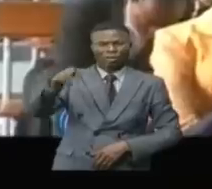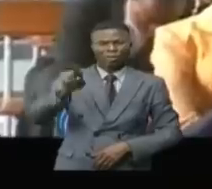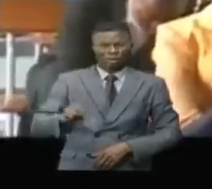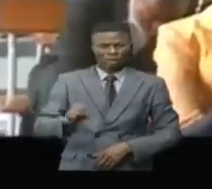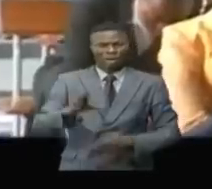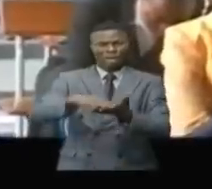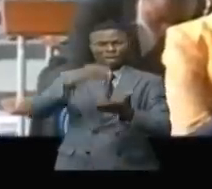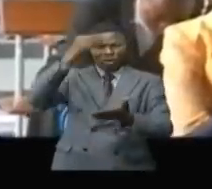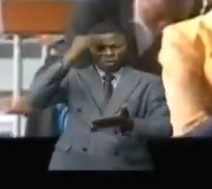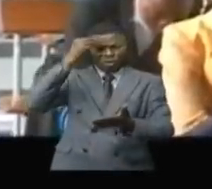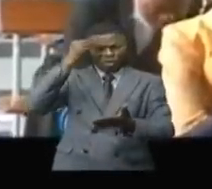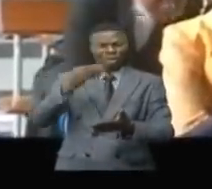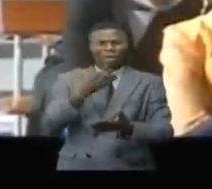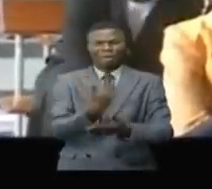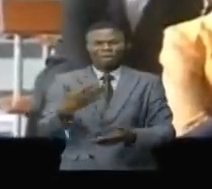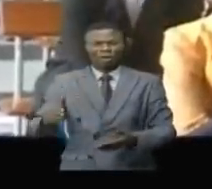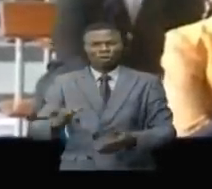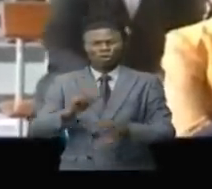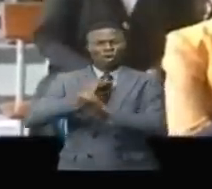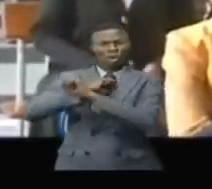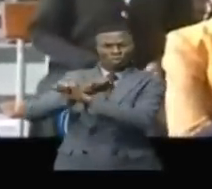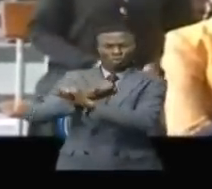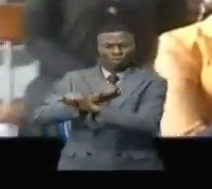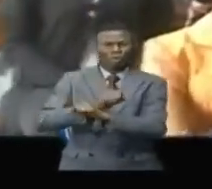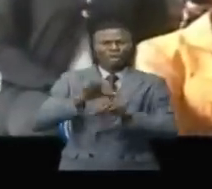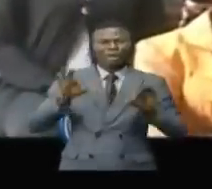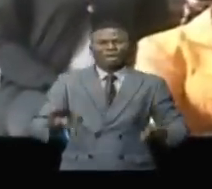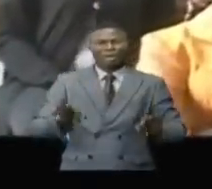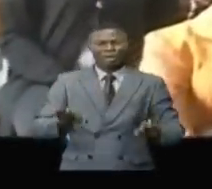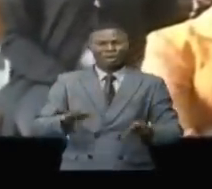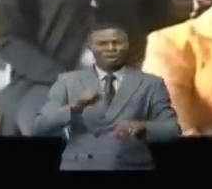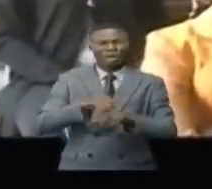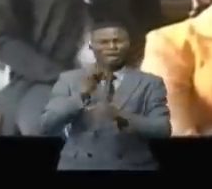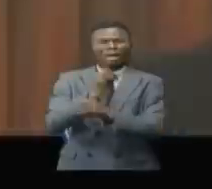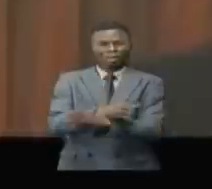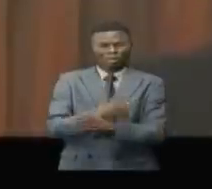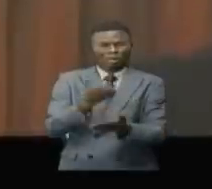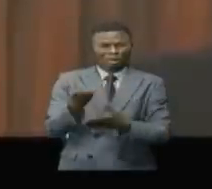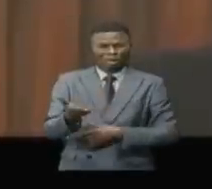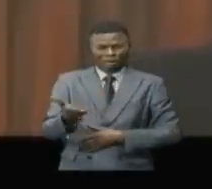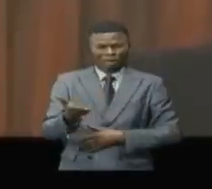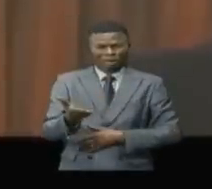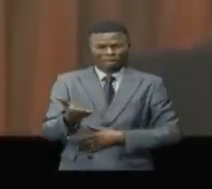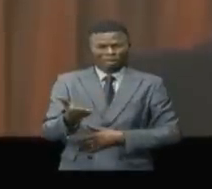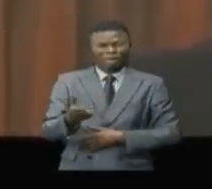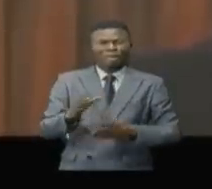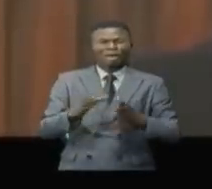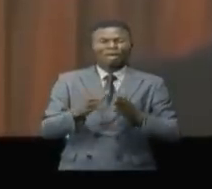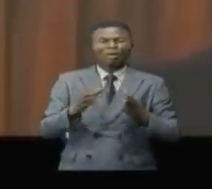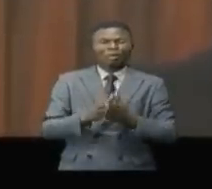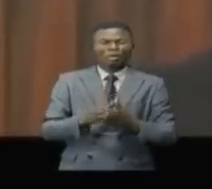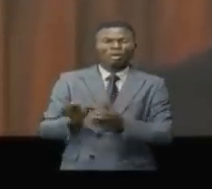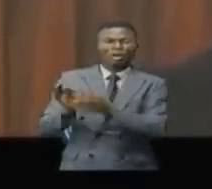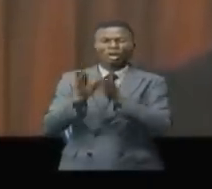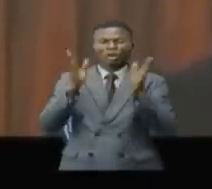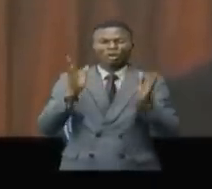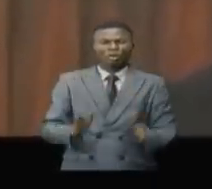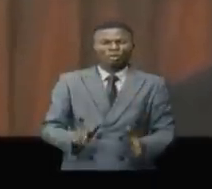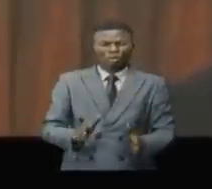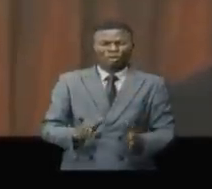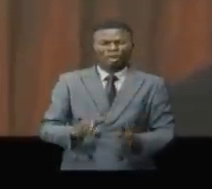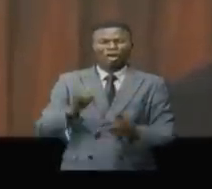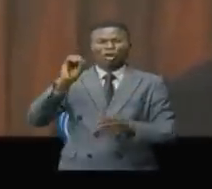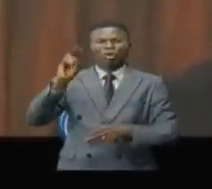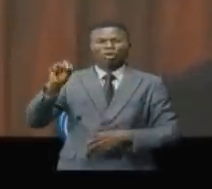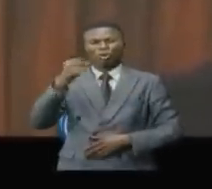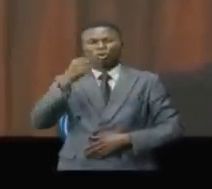élèves, des notions de protection de la nature leur ont été inculquées. Soule Iloko, coordonnateur de l'ONG